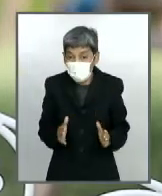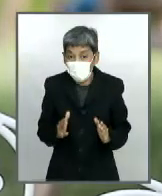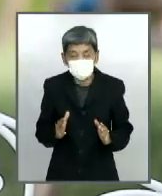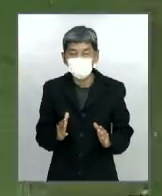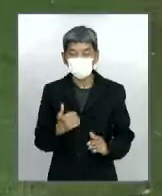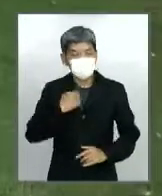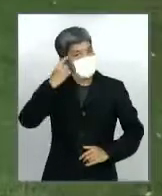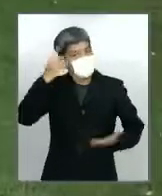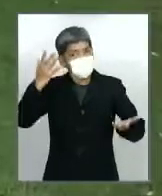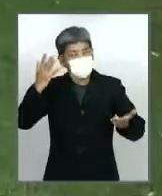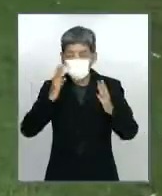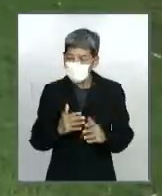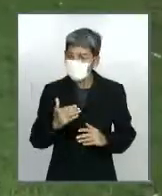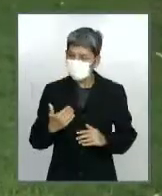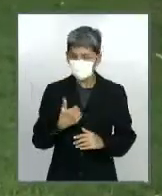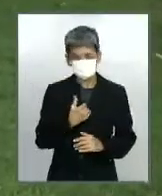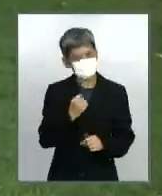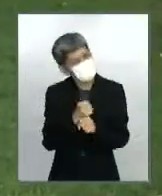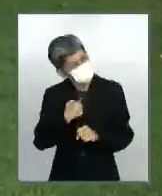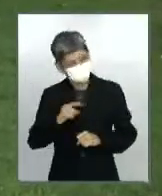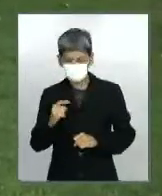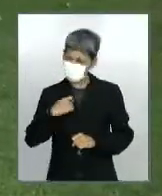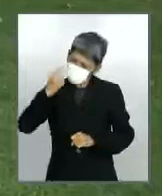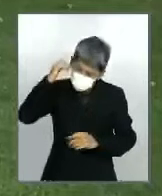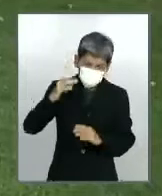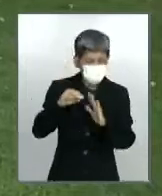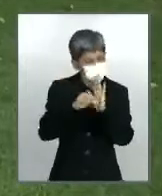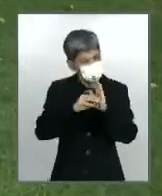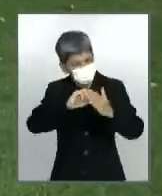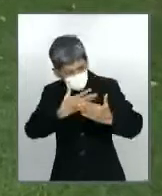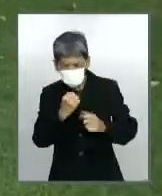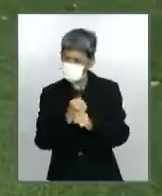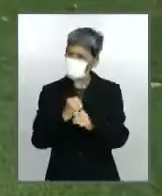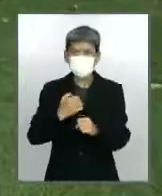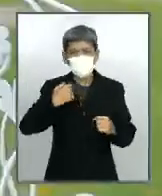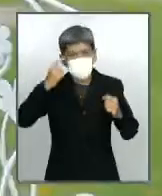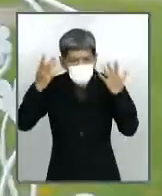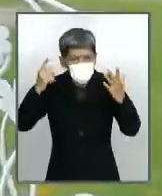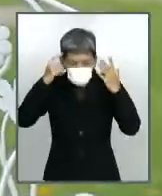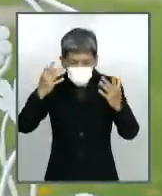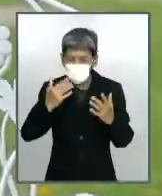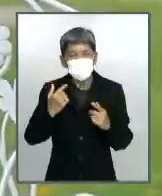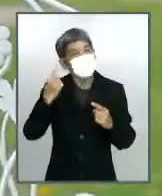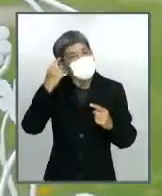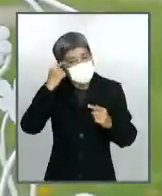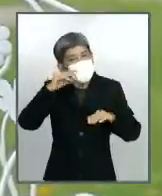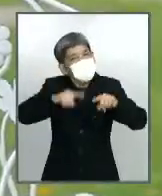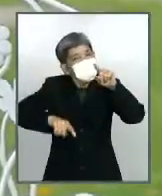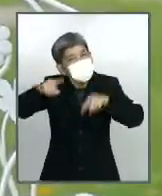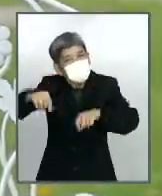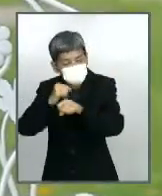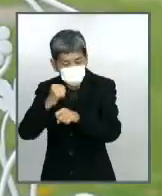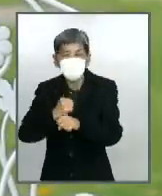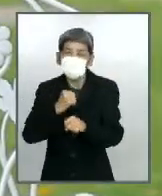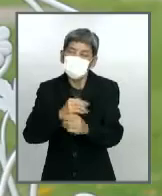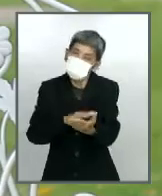นไม่เก็ตบางคนยังฉันต้องทำอะไรนะฉันไม่เข้าใจโปรแกรมนี้มันใช้ยังไงหลายๆอย่างที่บางคนมีไม่เท่ากันอ่ะมันมีผล